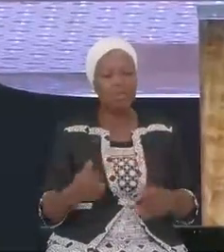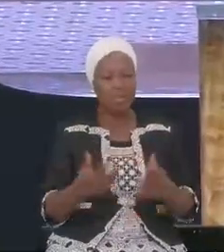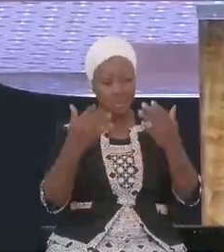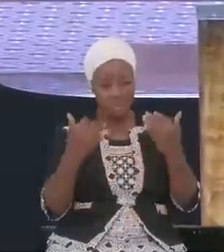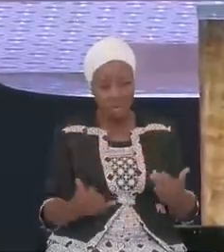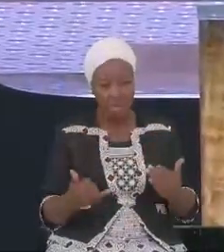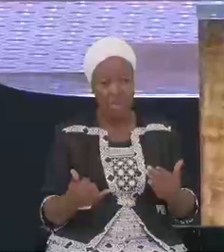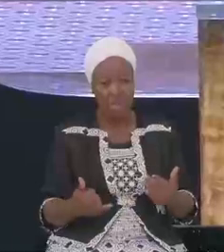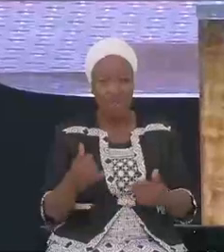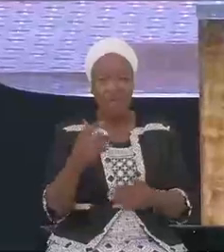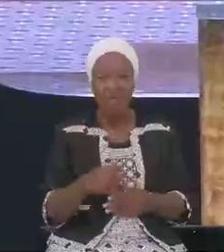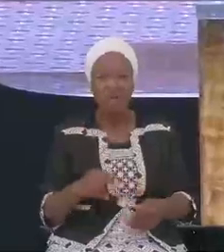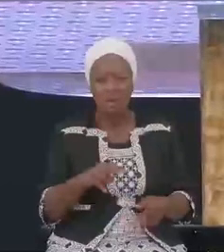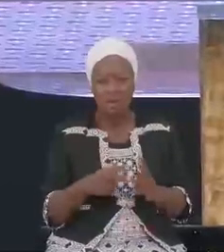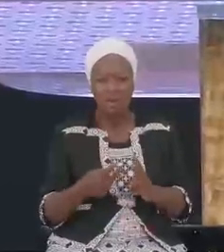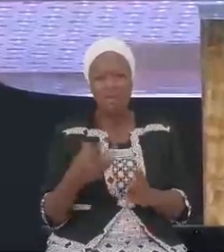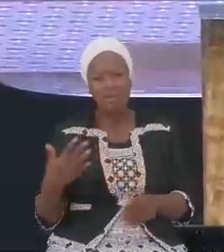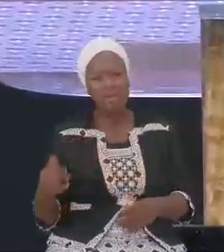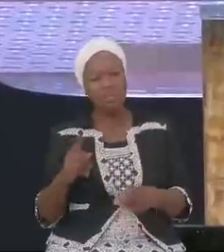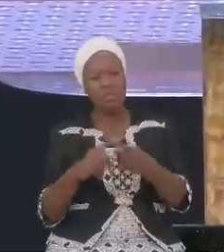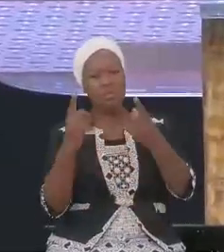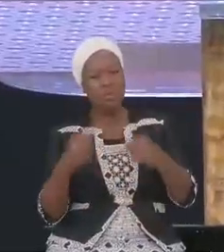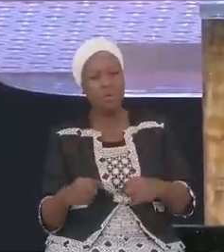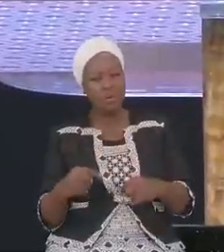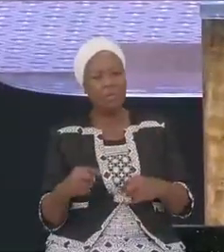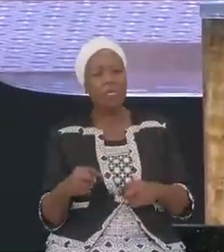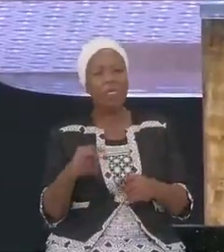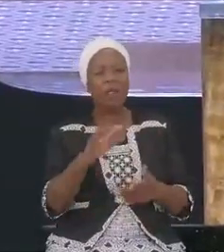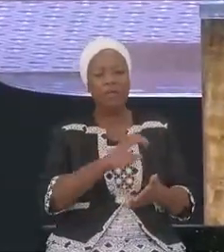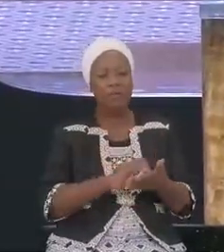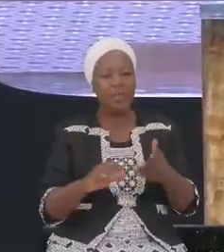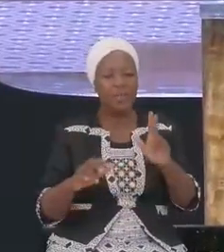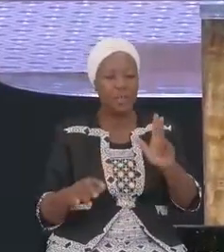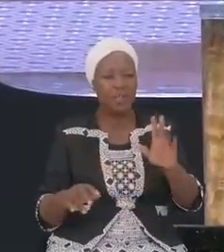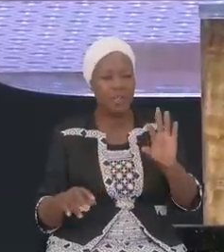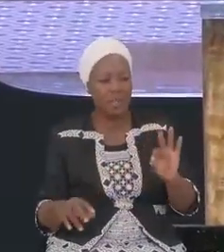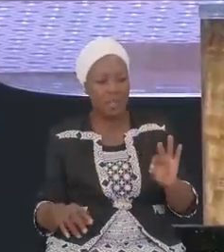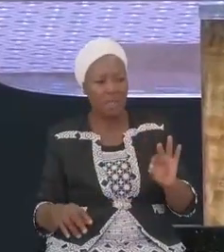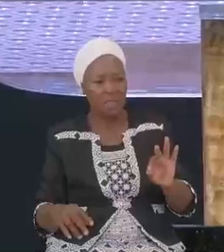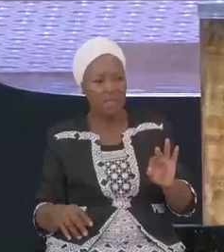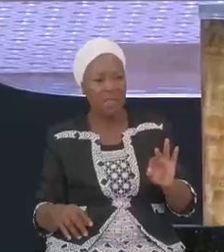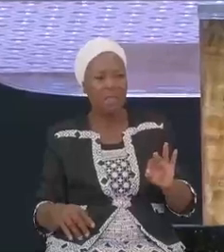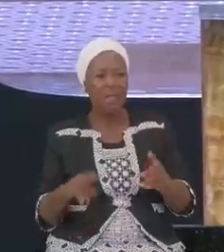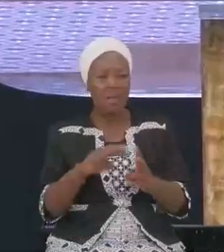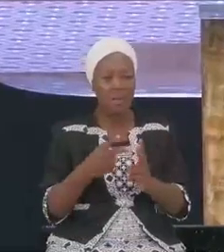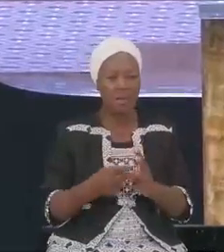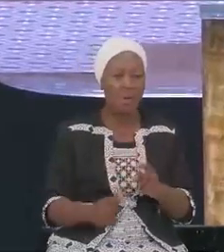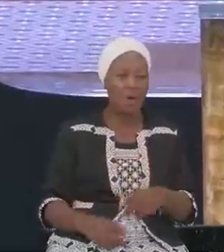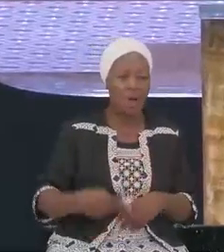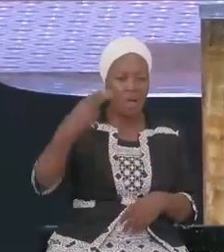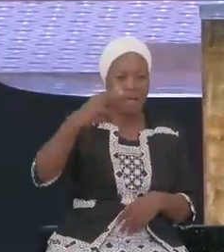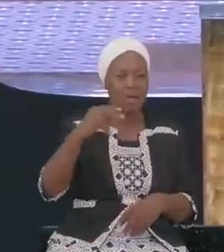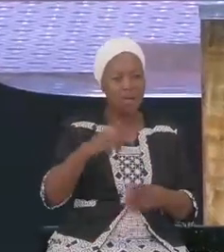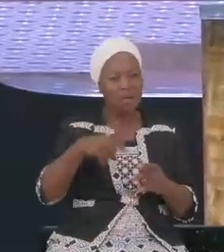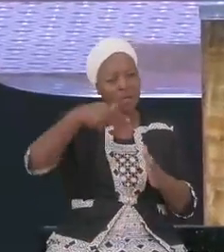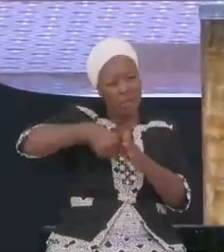communauté maintenant, ni les choses à venir, 39, ni les puissances, ni la hauteur, ni la profondeur,